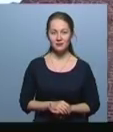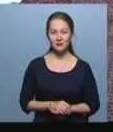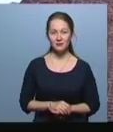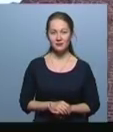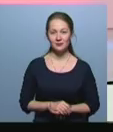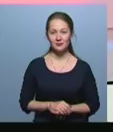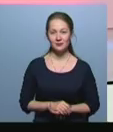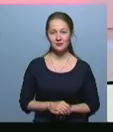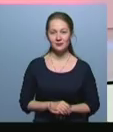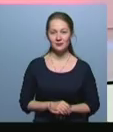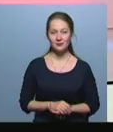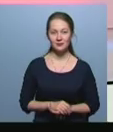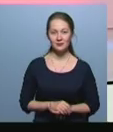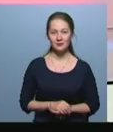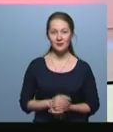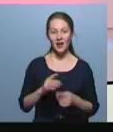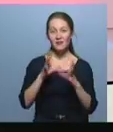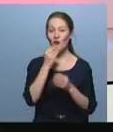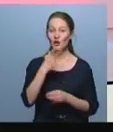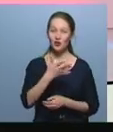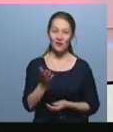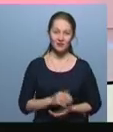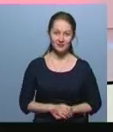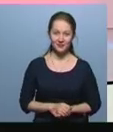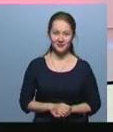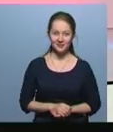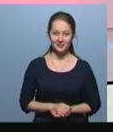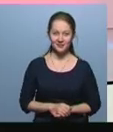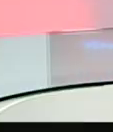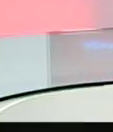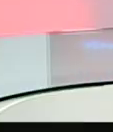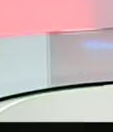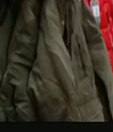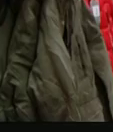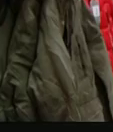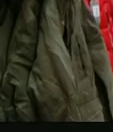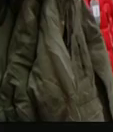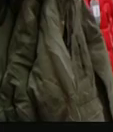Удмуртия». На этом у нас все. Удачи вам и до встречи.